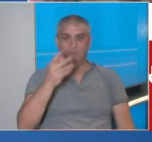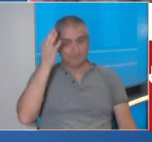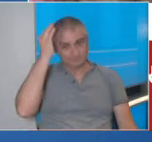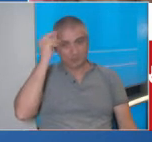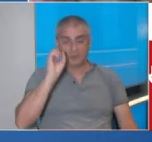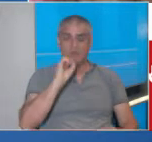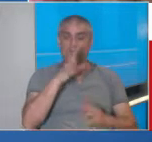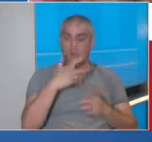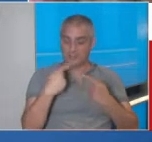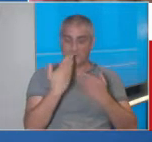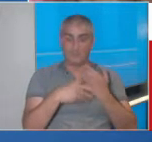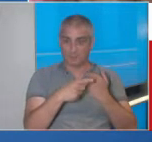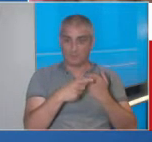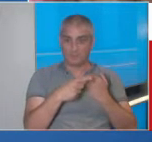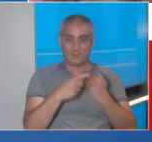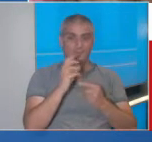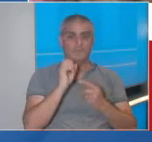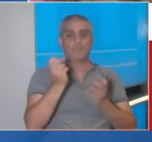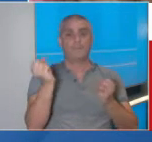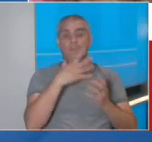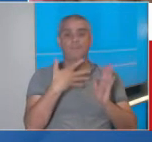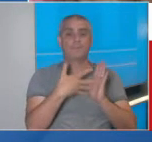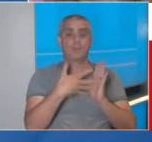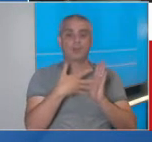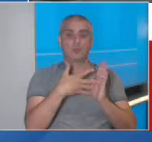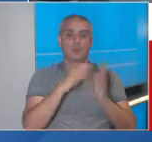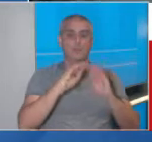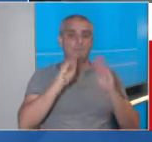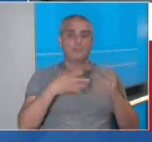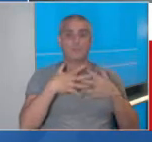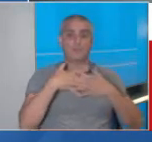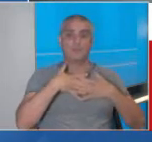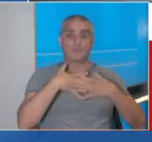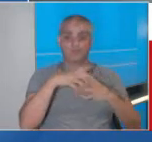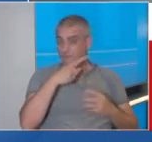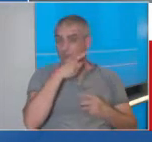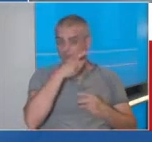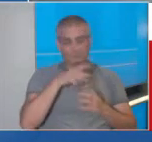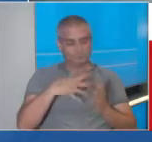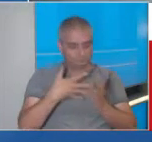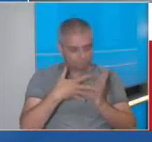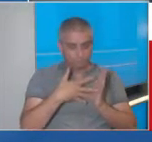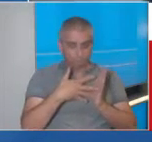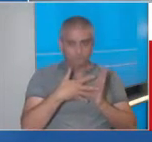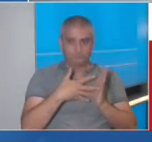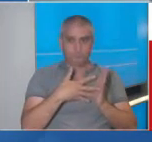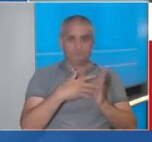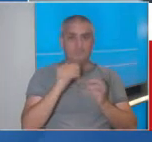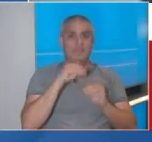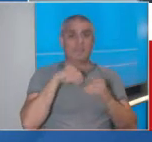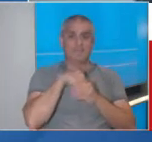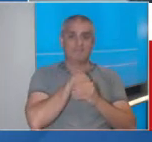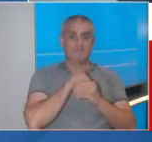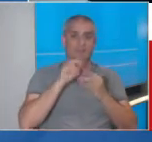בסערות שנשלחות בימים האחרונות, האחרונים מגיעים בדיקות במכון בארצות הברית, שם מוצקים רכיב מסוים של